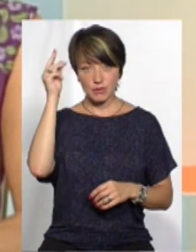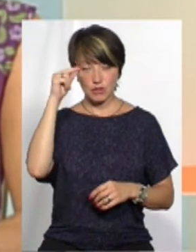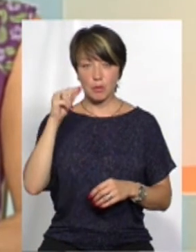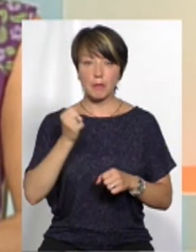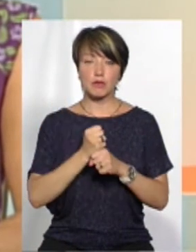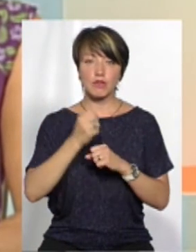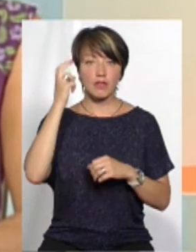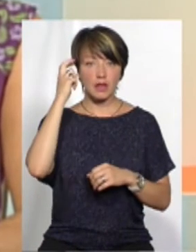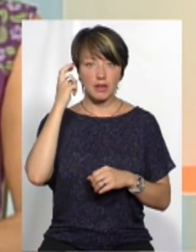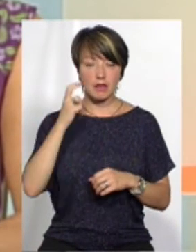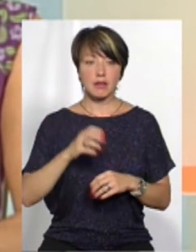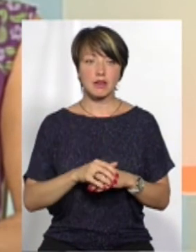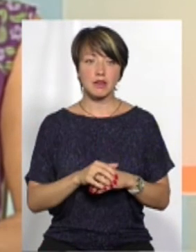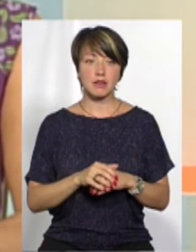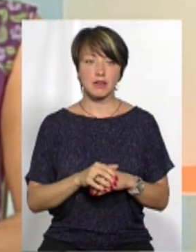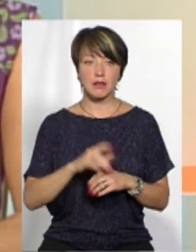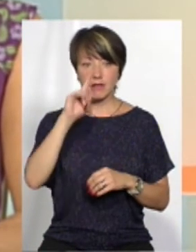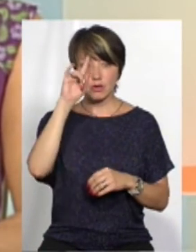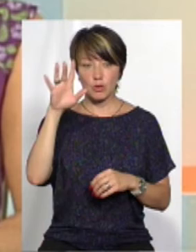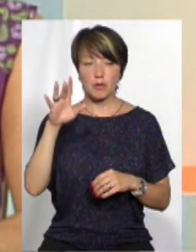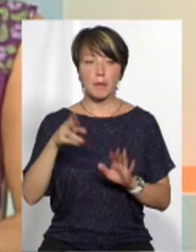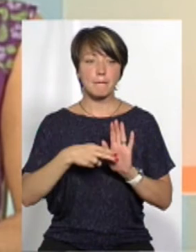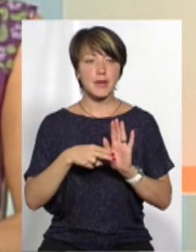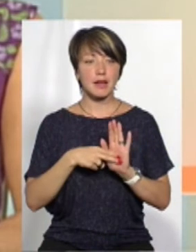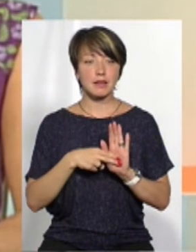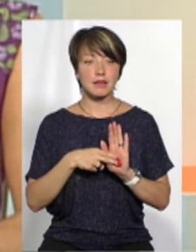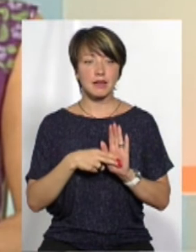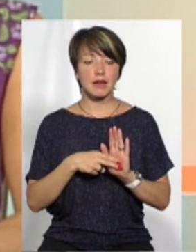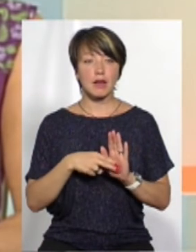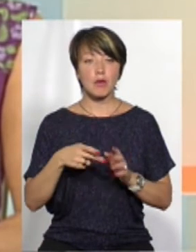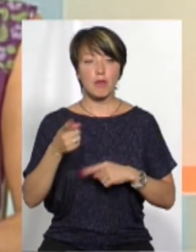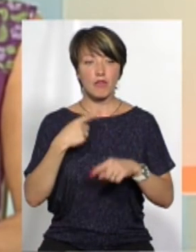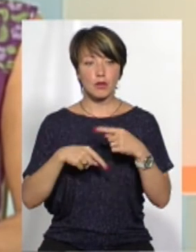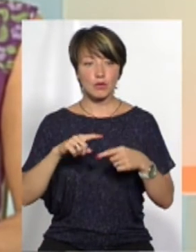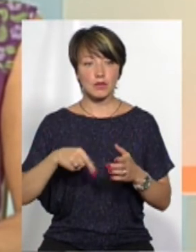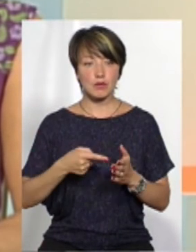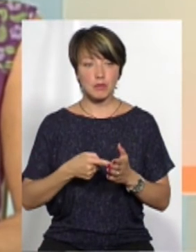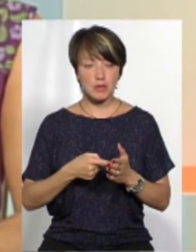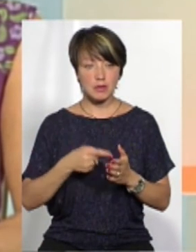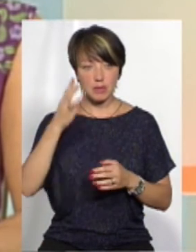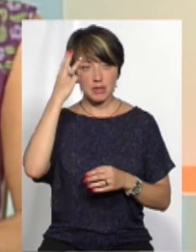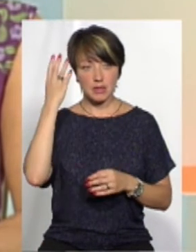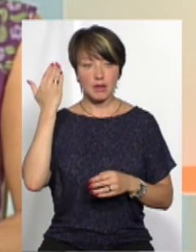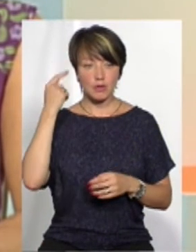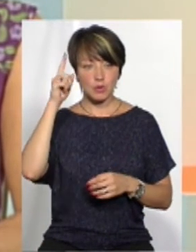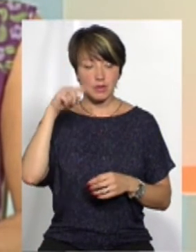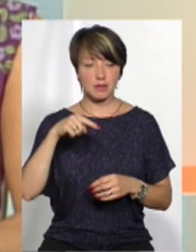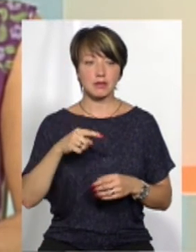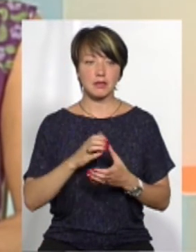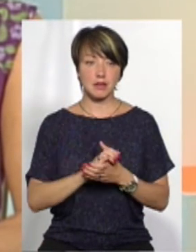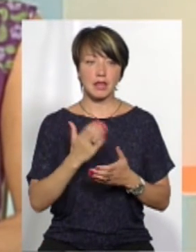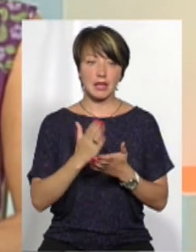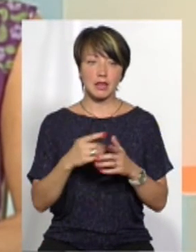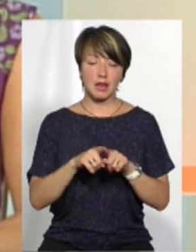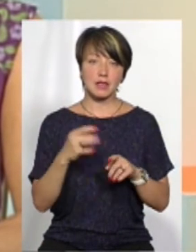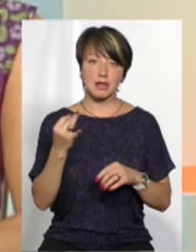він працював в Києві, у Вороніна, достатньо відомий бренд. Потім він повернувся в місто, я його давно знав і сказав, от